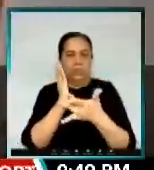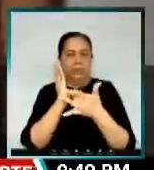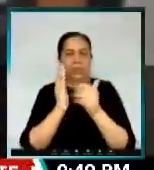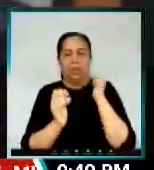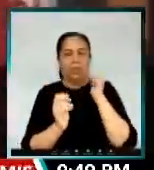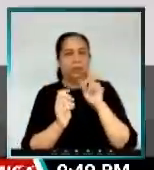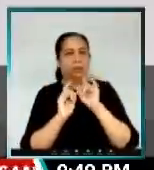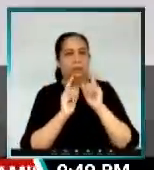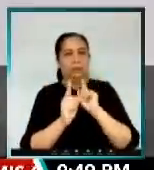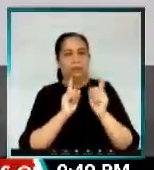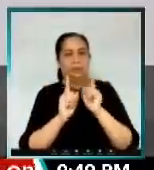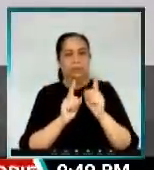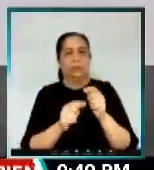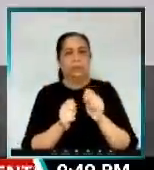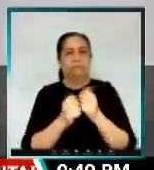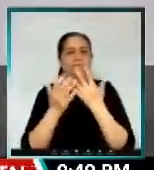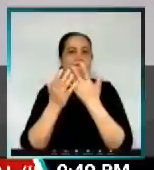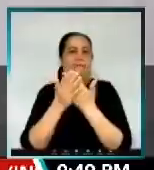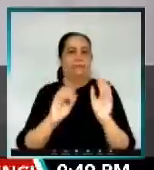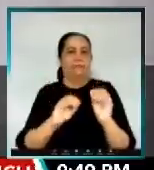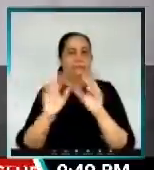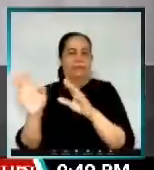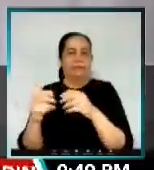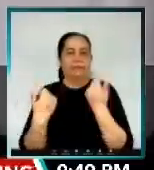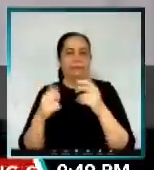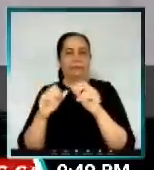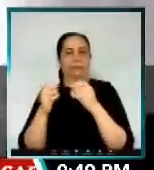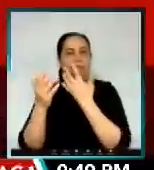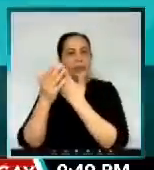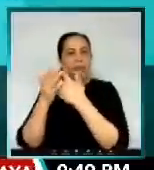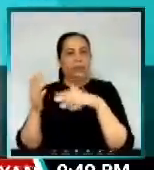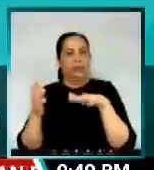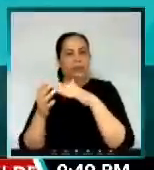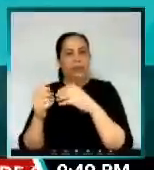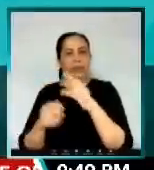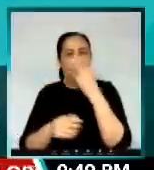pahayag. Nakakulong ngayon sa May Kawayan Detention Facility ang mga inaresto.